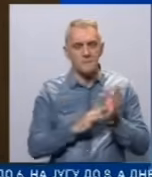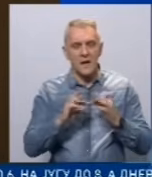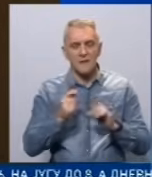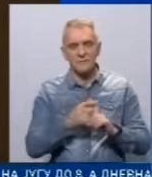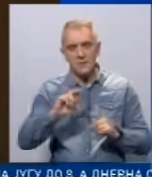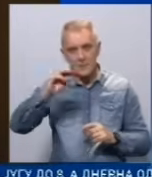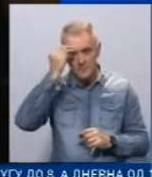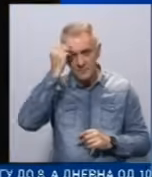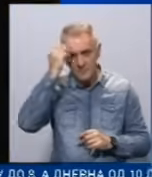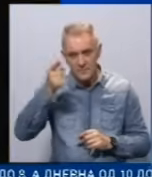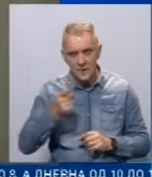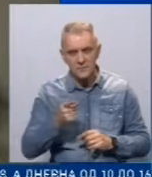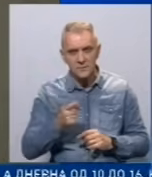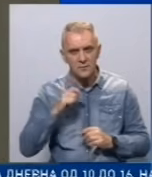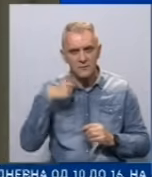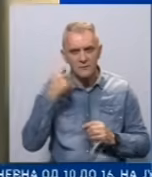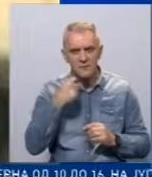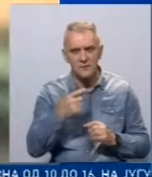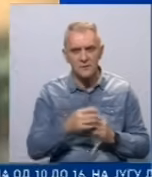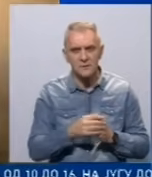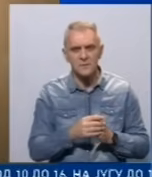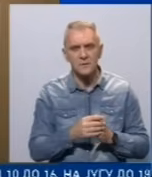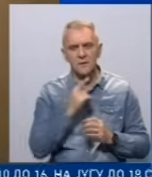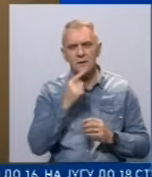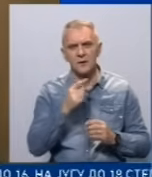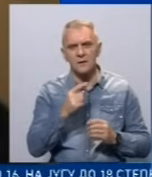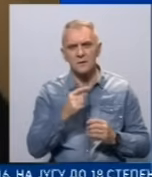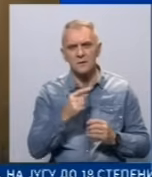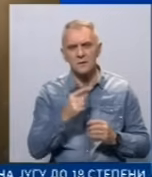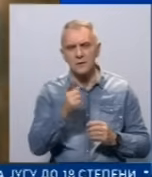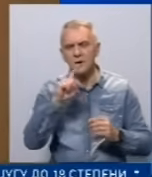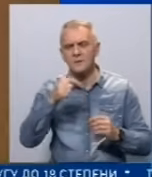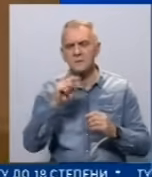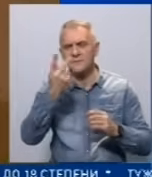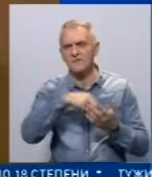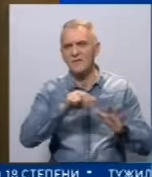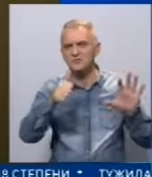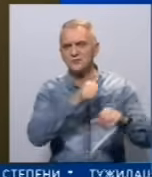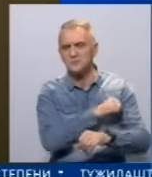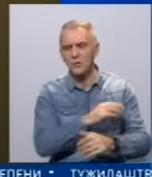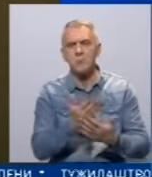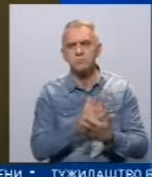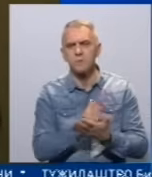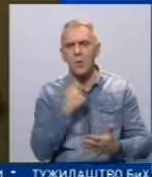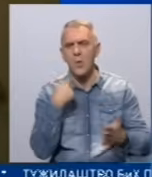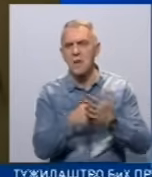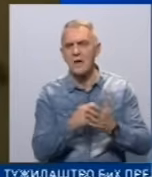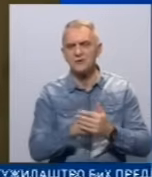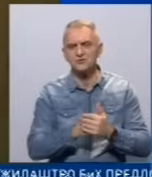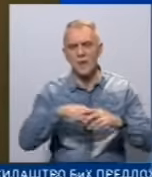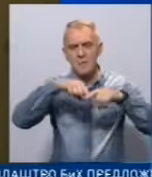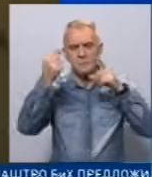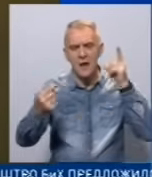pamtimo po ulozi u ratnoj drami Vjetar koji povija ječam Ken Loacha, koji je 2006. godine nagrađen Zlatnom palmom u